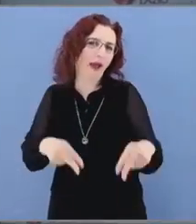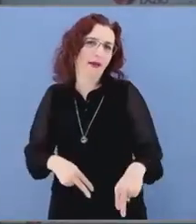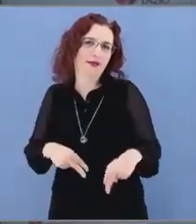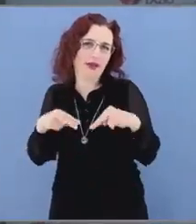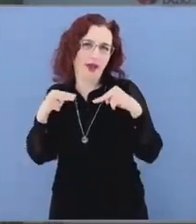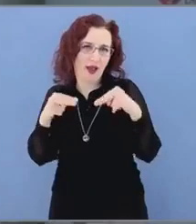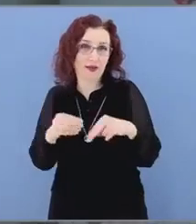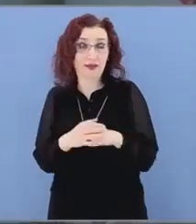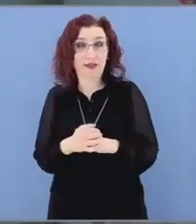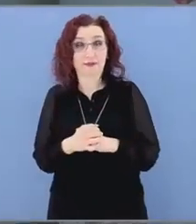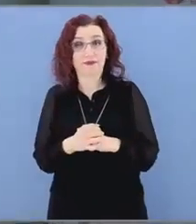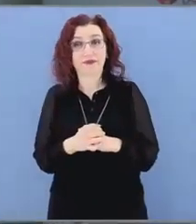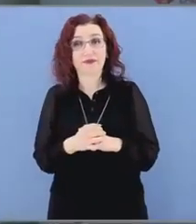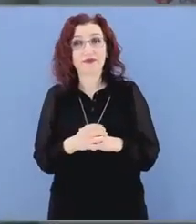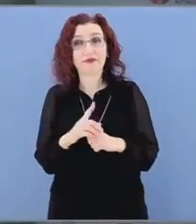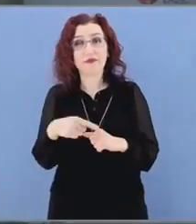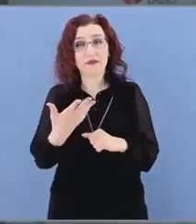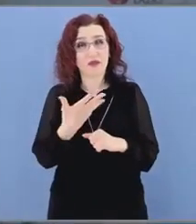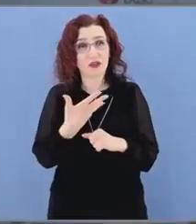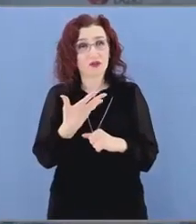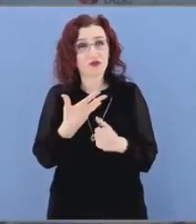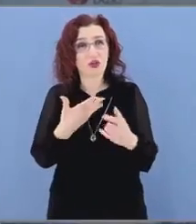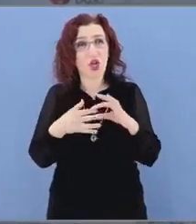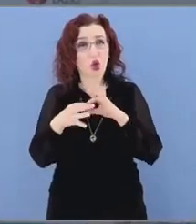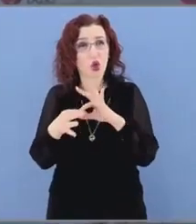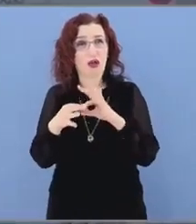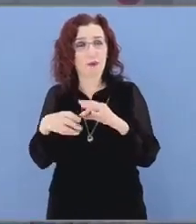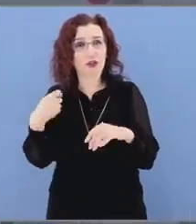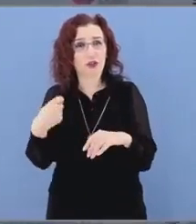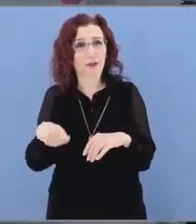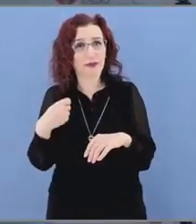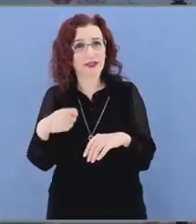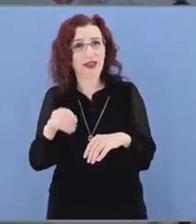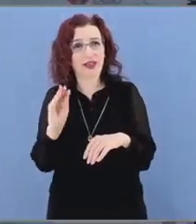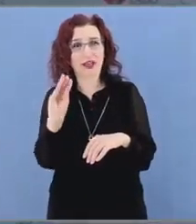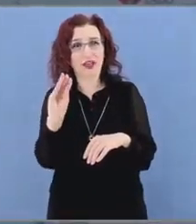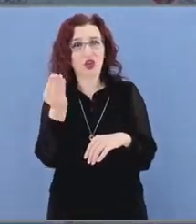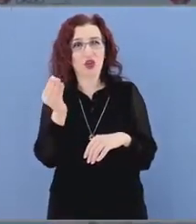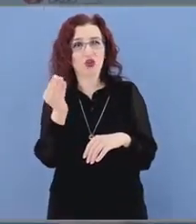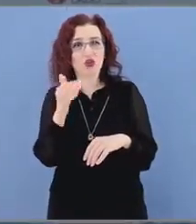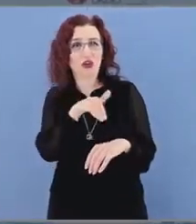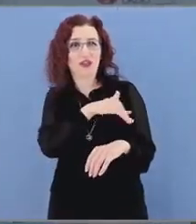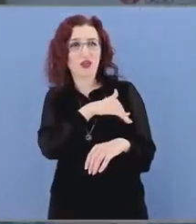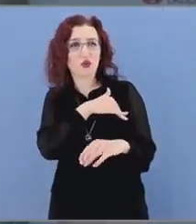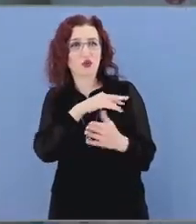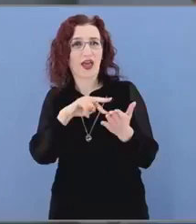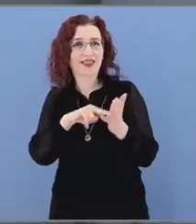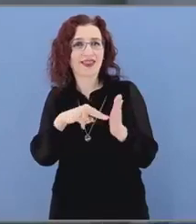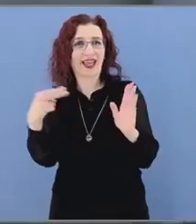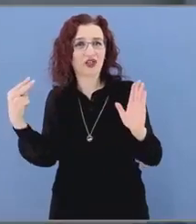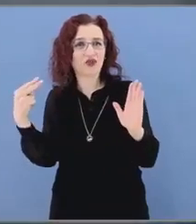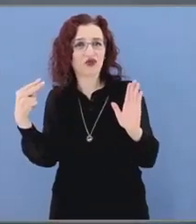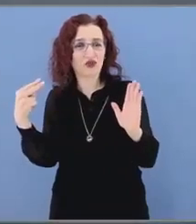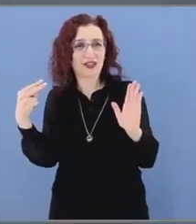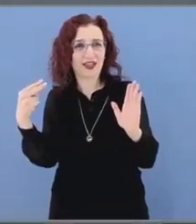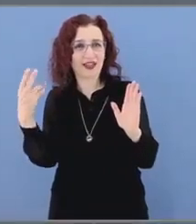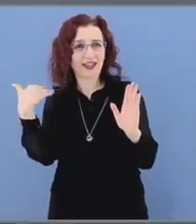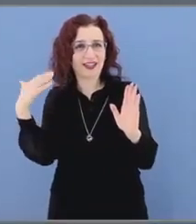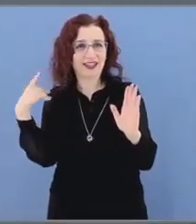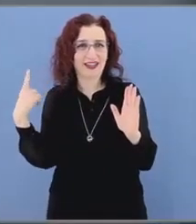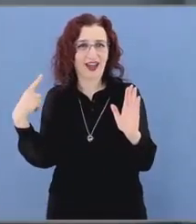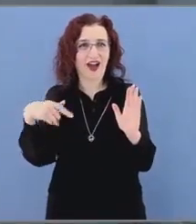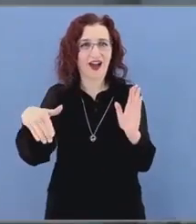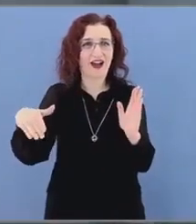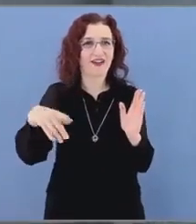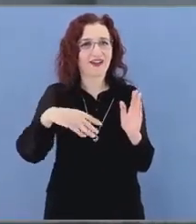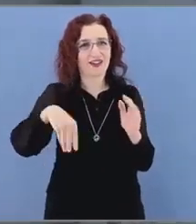un collaboratore del Presidente che era un giovane studente di ingegneria quando bazzicava per questo quartiere, che è Maurizio